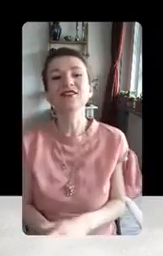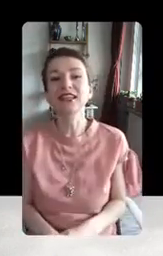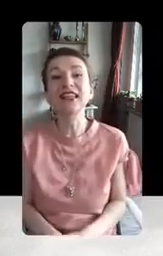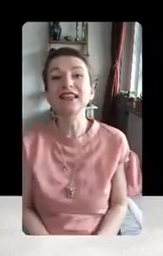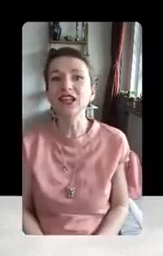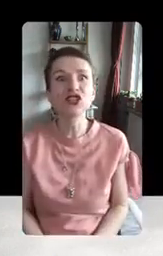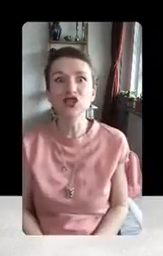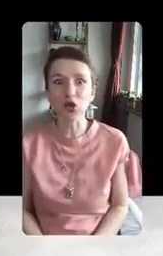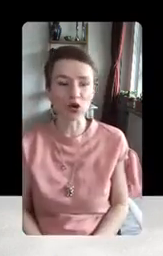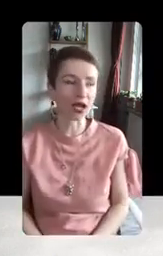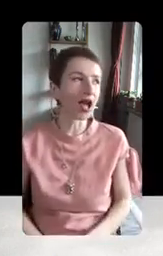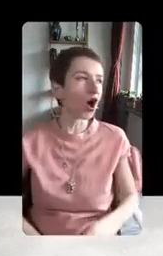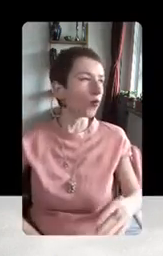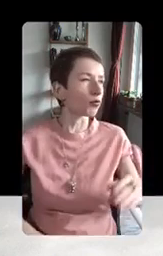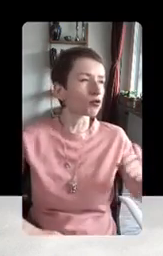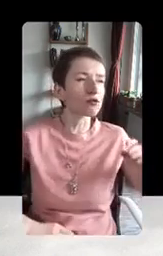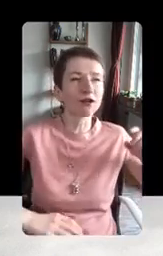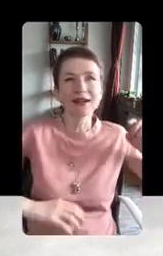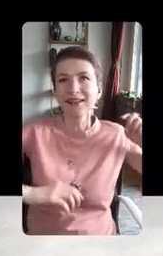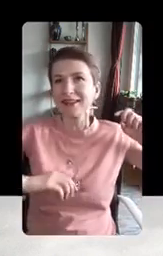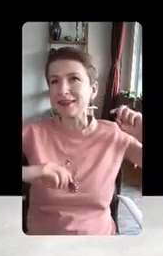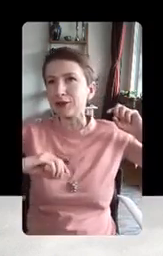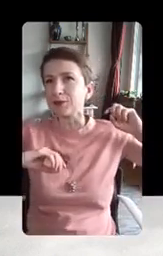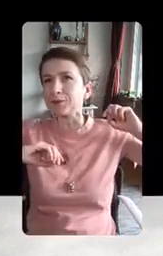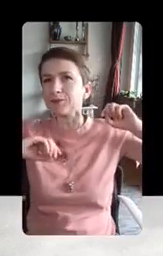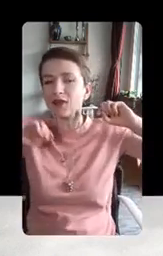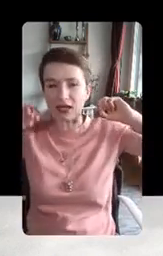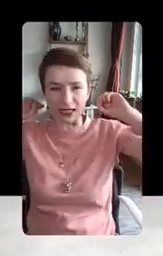постоянно рассказывать какие-то истории про